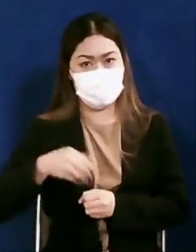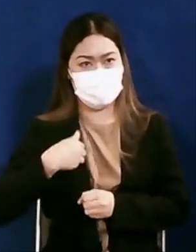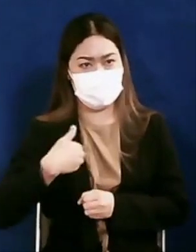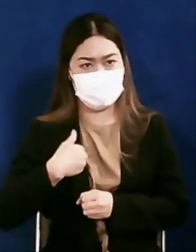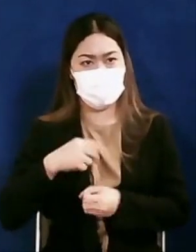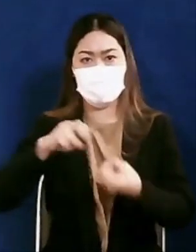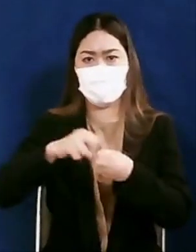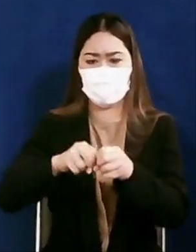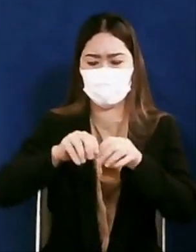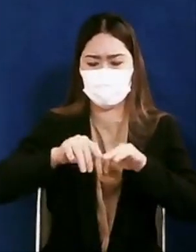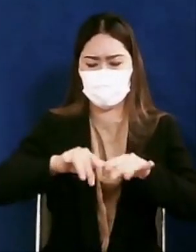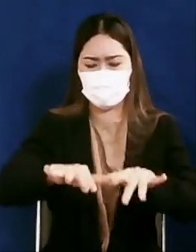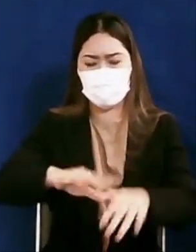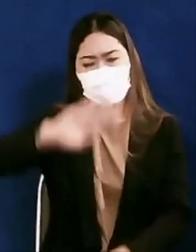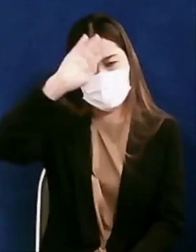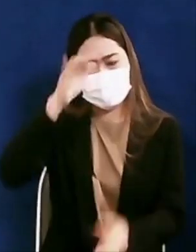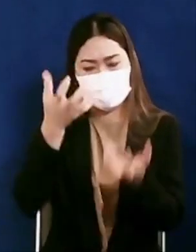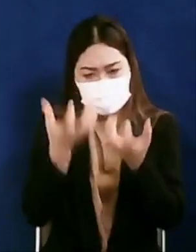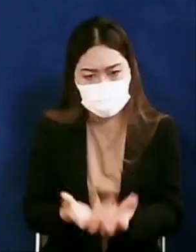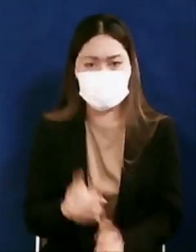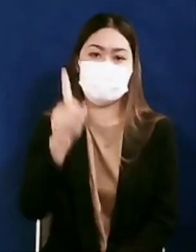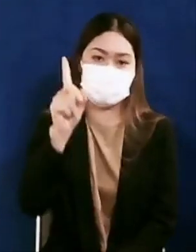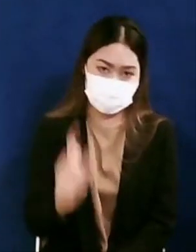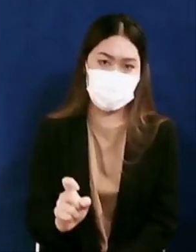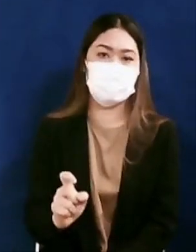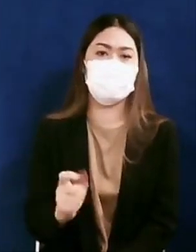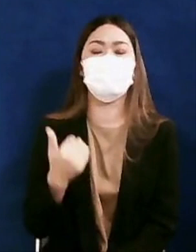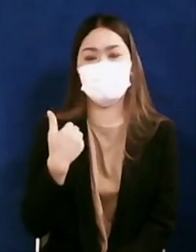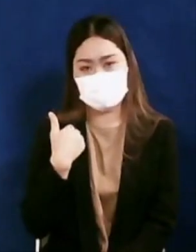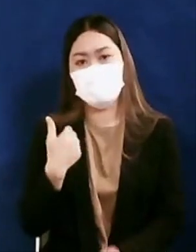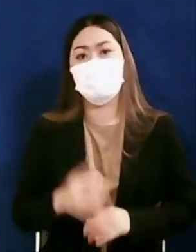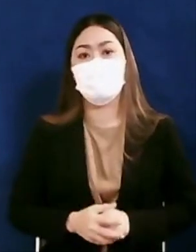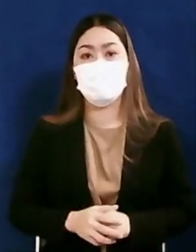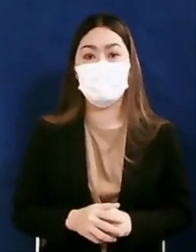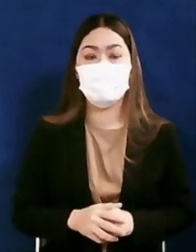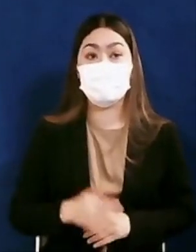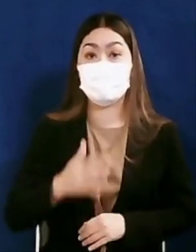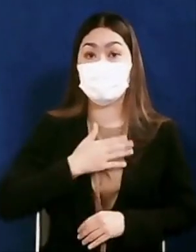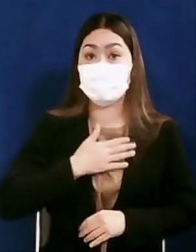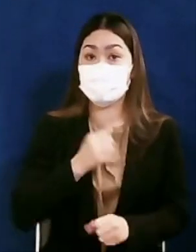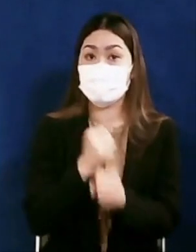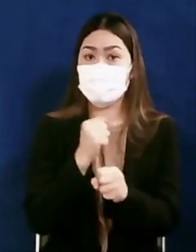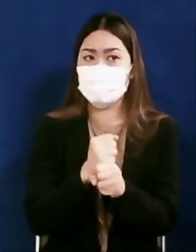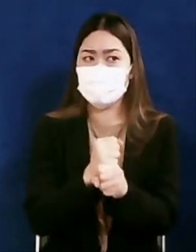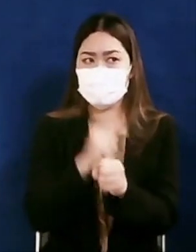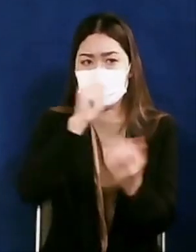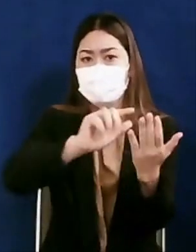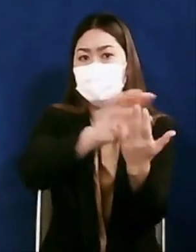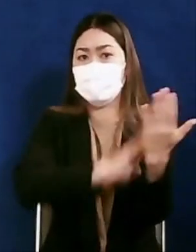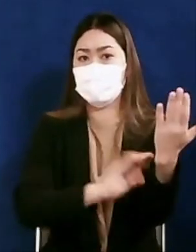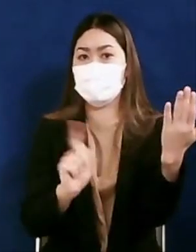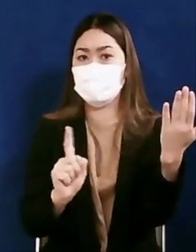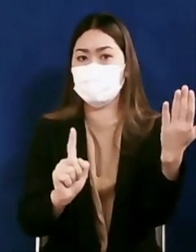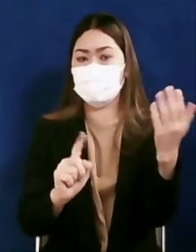ให้เกิดปัญหานะครับถ้าป่วยหนักก็อาจจะเสียชีวิตได้อย่างนี้เป็นต้นนะครับ เราทำทั้งหมดทั่วประเทศเนี่ย